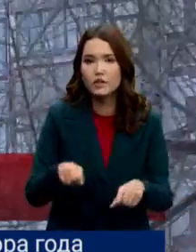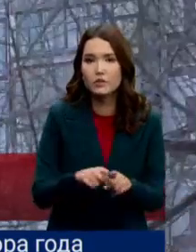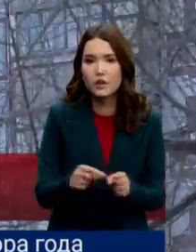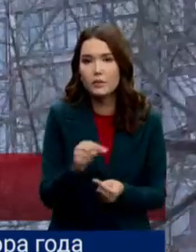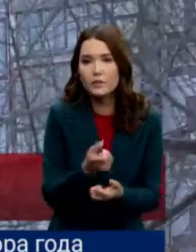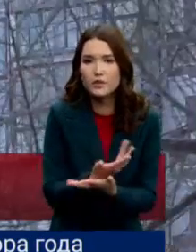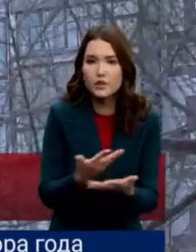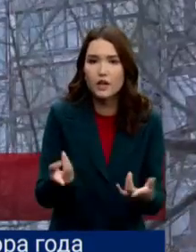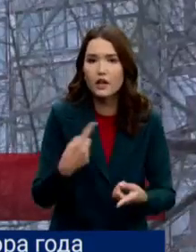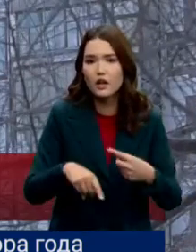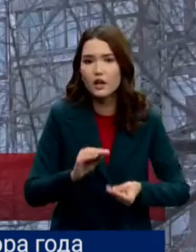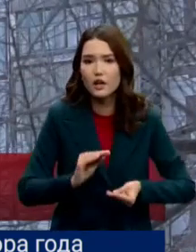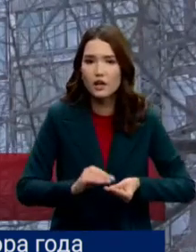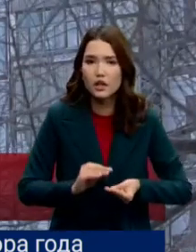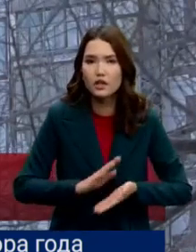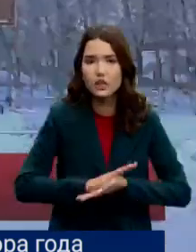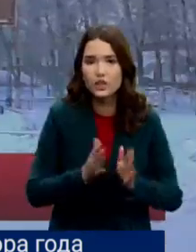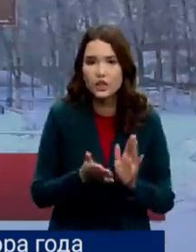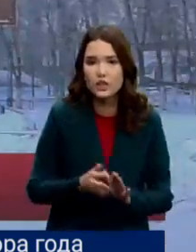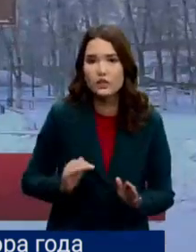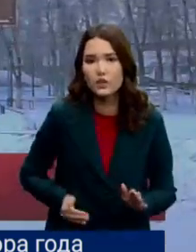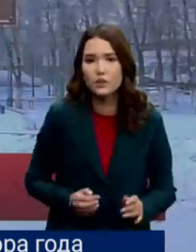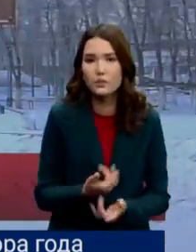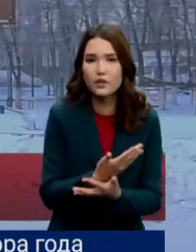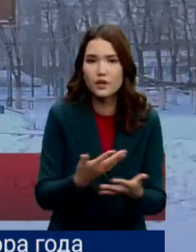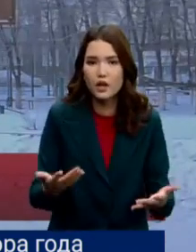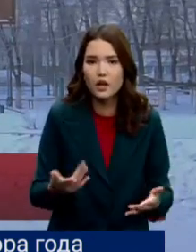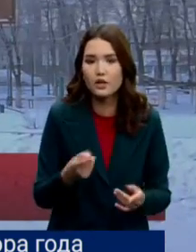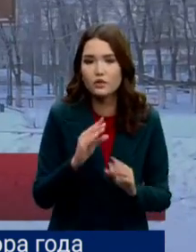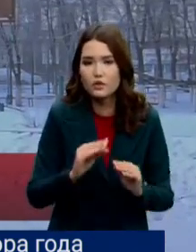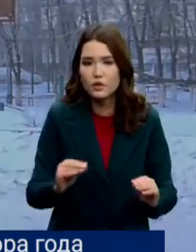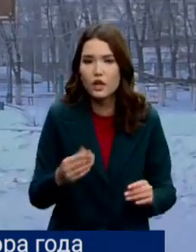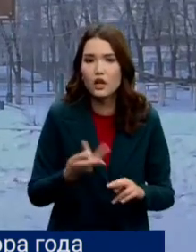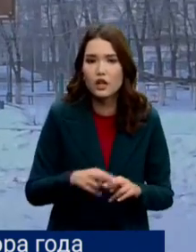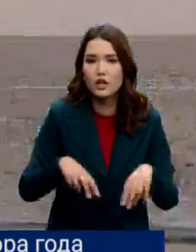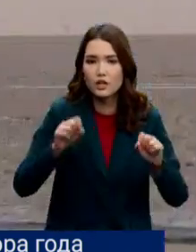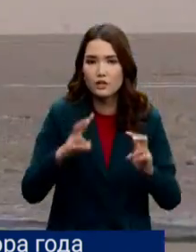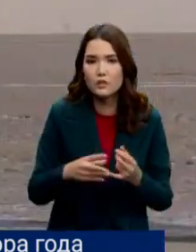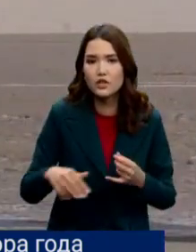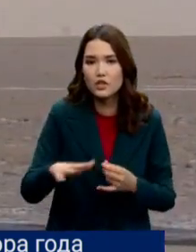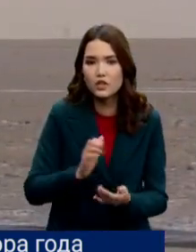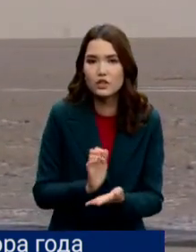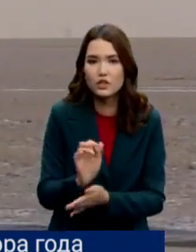бизнестерін қалпына келтіруді жылу беруші компанияның мойнына ілген. Ол үшін жедел штабқа